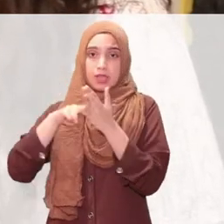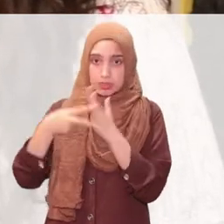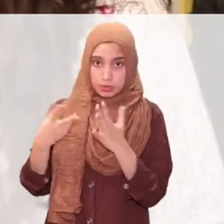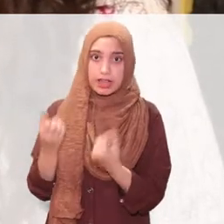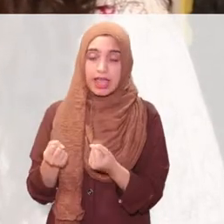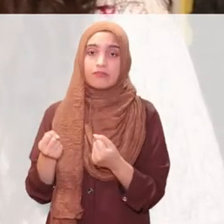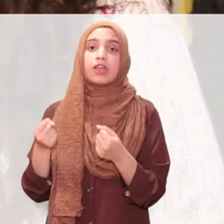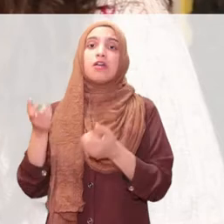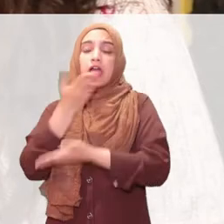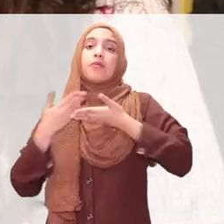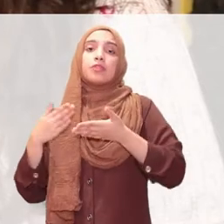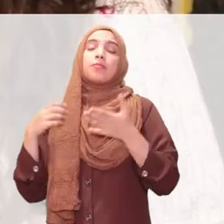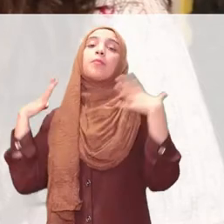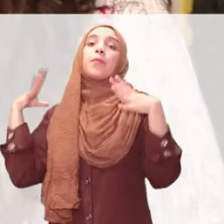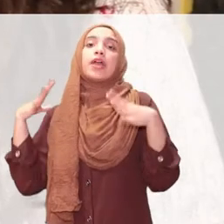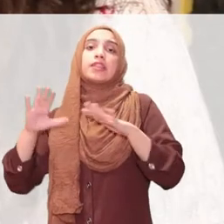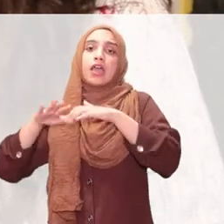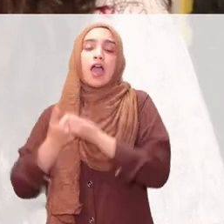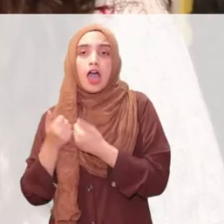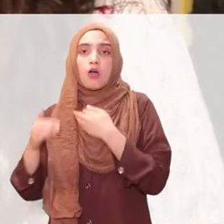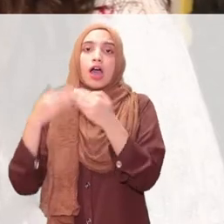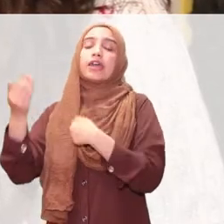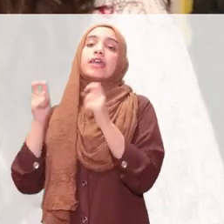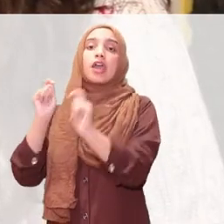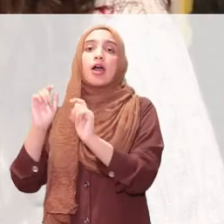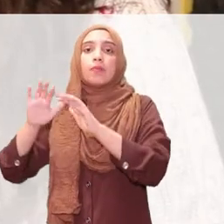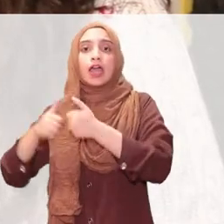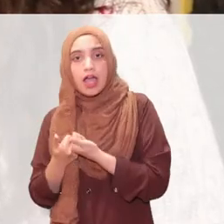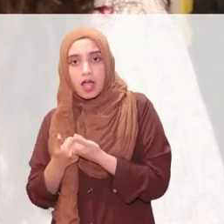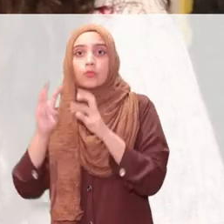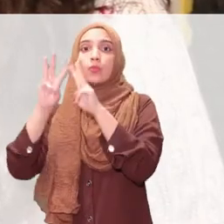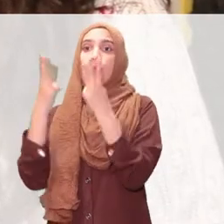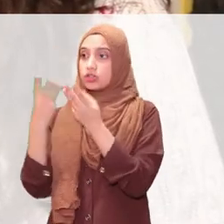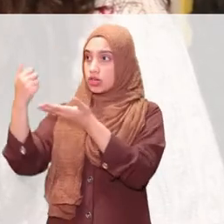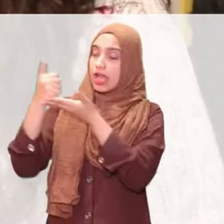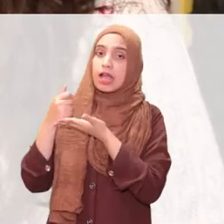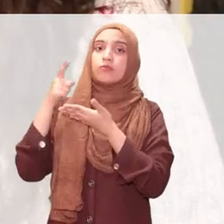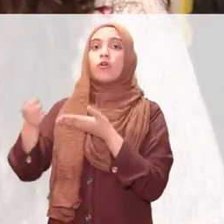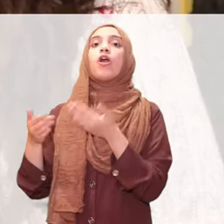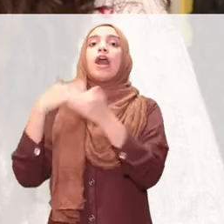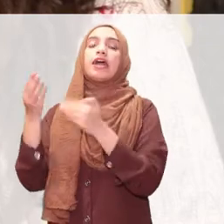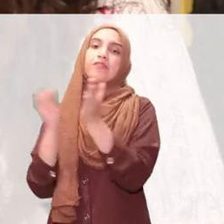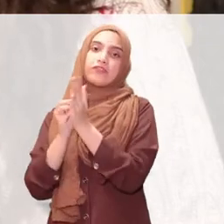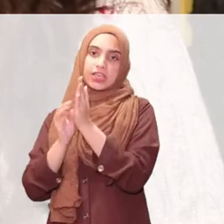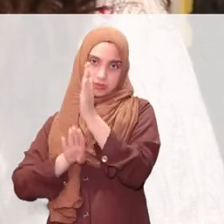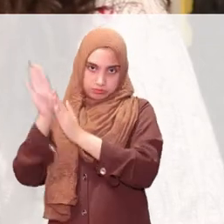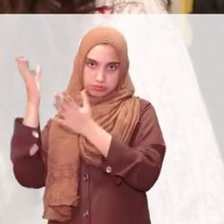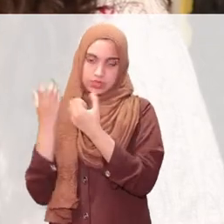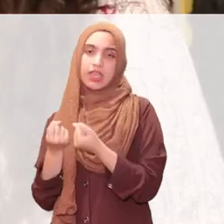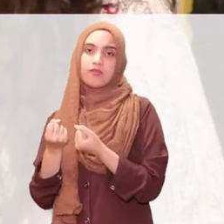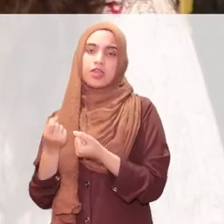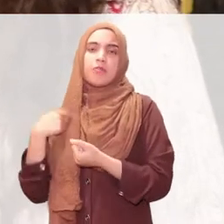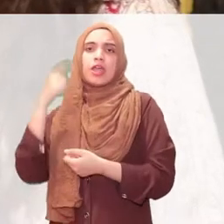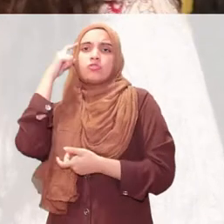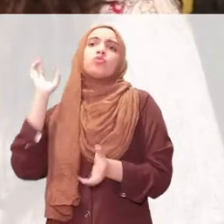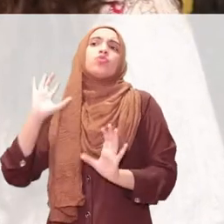रिन्यूड क्वांटिटी जो आपको सकते हैं आई डोंट सी द थिंग